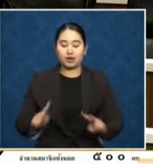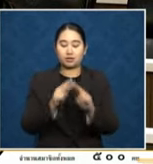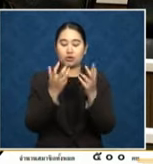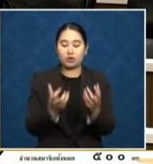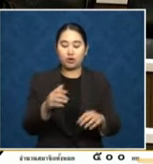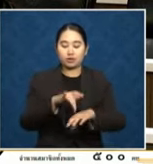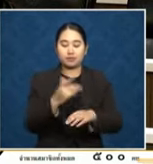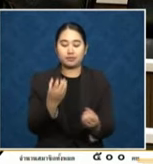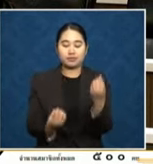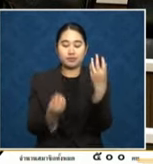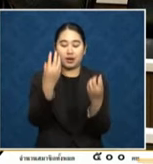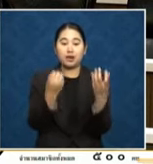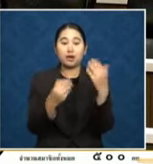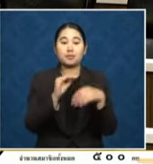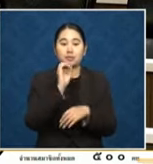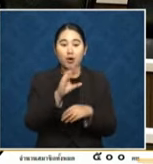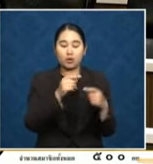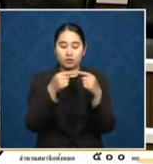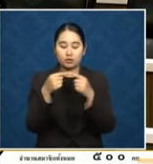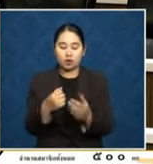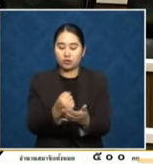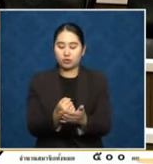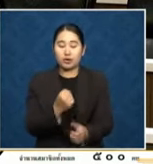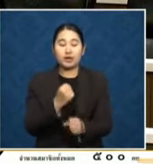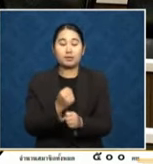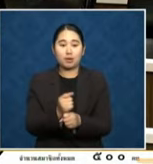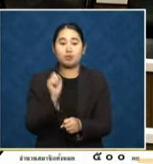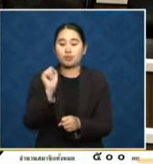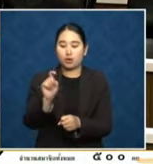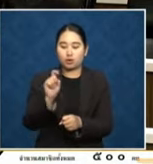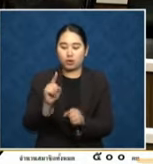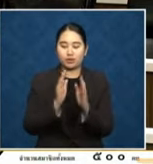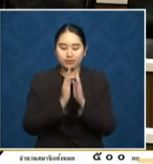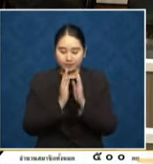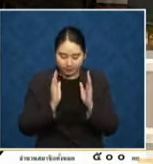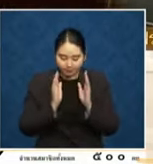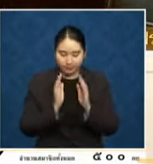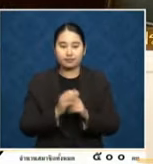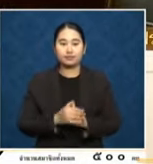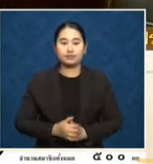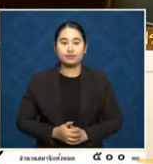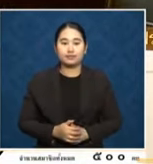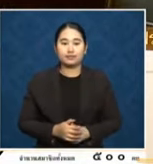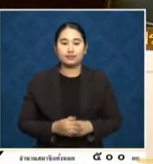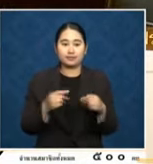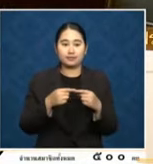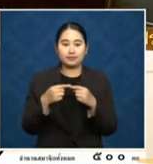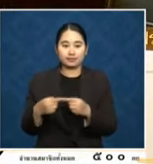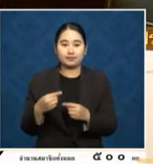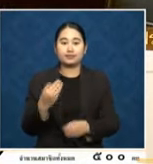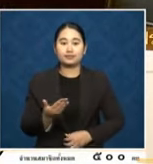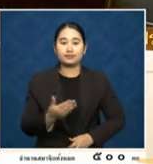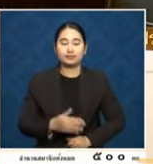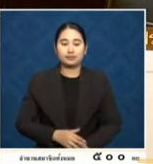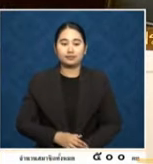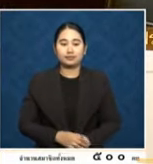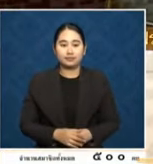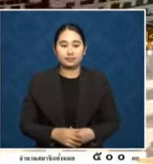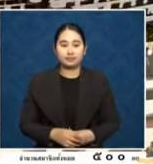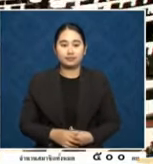ากรธรรมชาติและสิ่งแวดล้อมในการเร่งรัดดำเนินการครับขอบคุณครับ ขอบคุณครับขอเชิญท่านพันศริกุลนาศริ